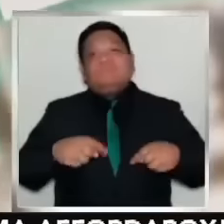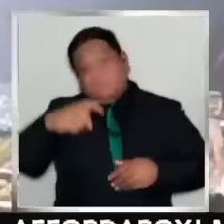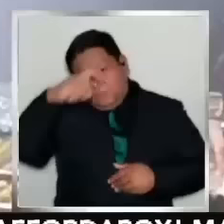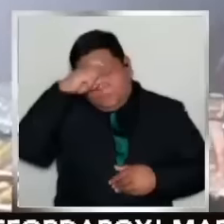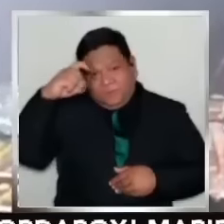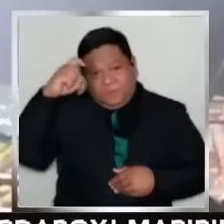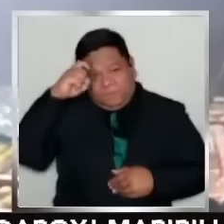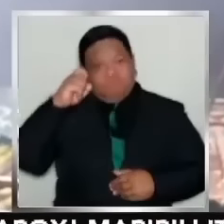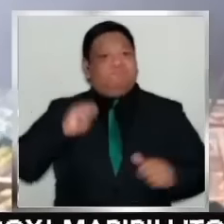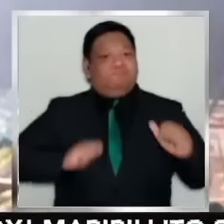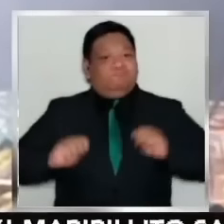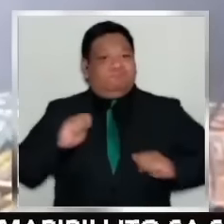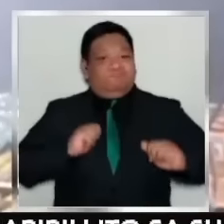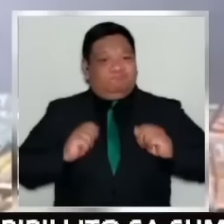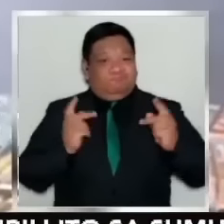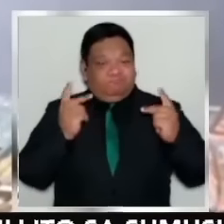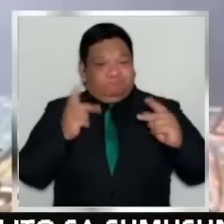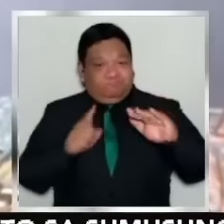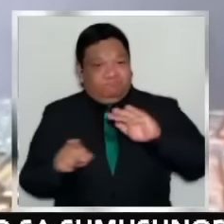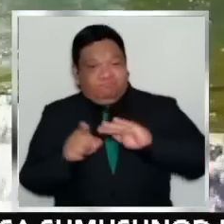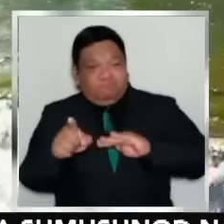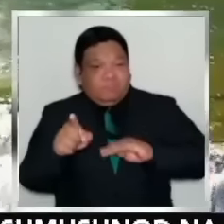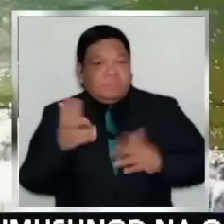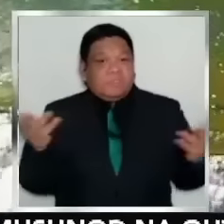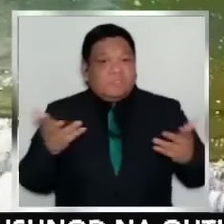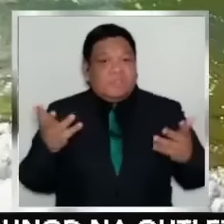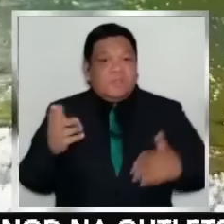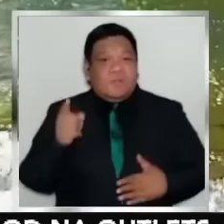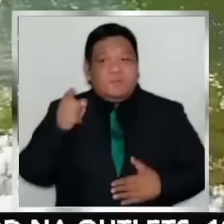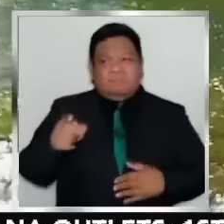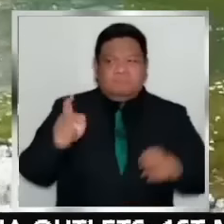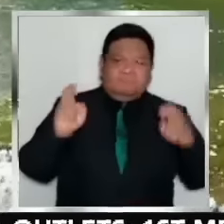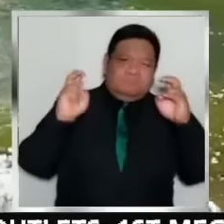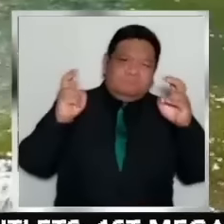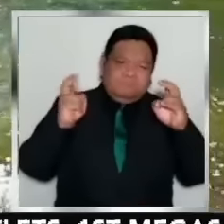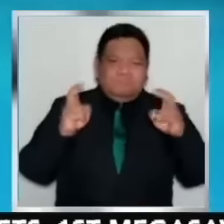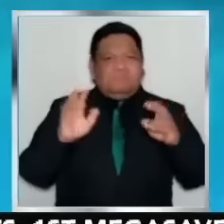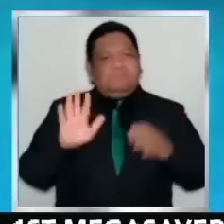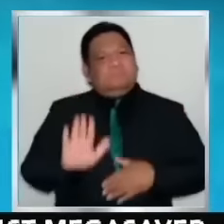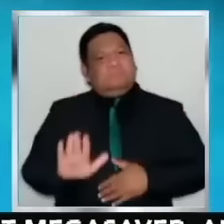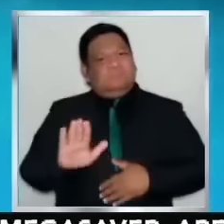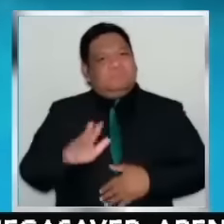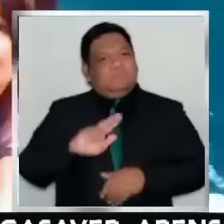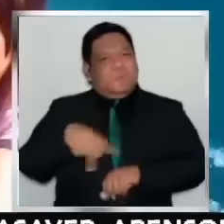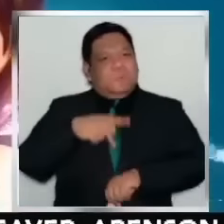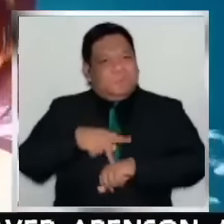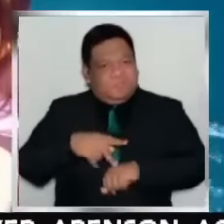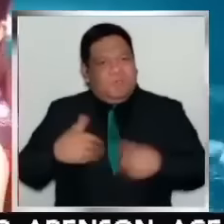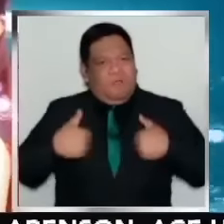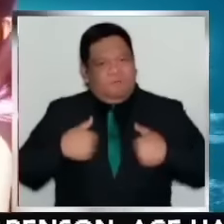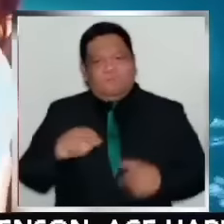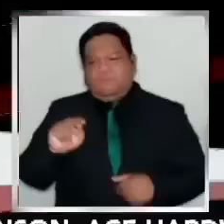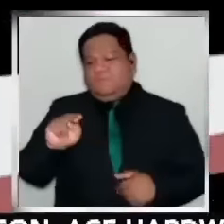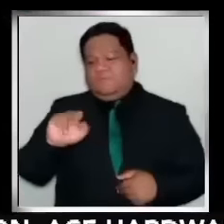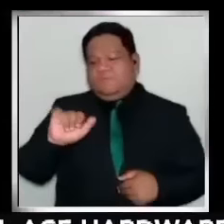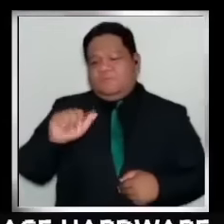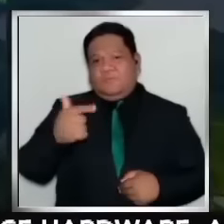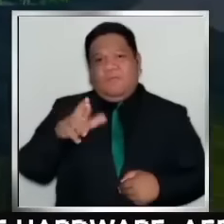Adventure. Pupuntahan natin ang tinaguriang Niagara Falls ng Pilipinas at isang Enchanted